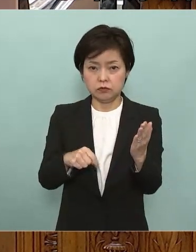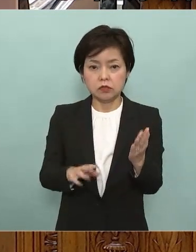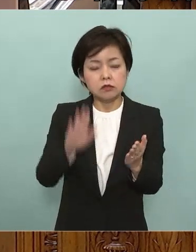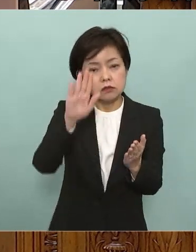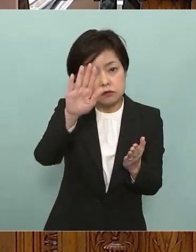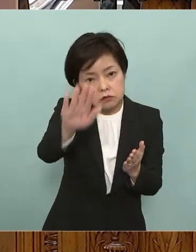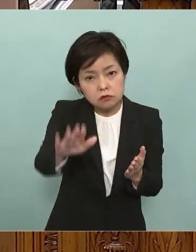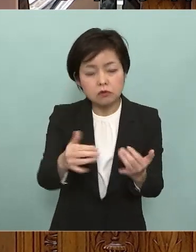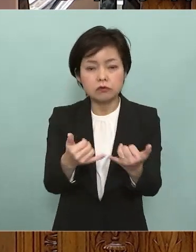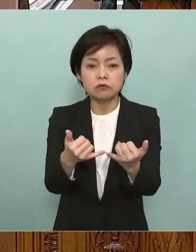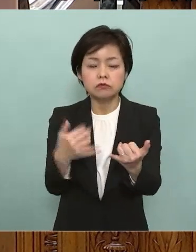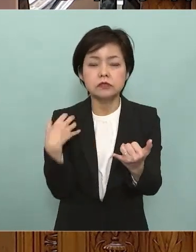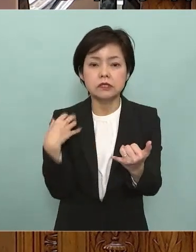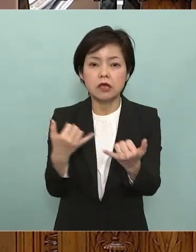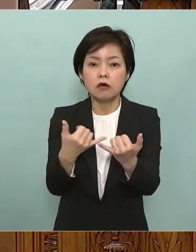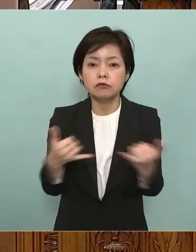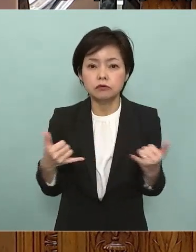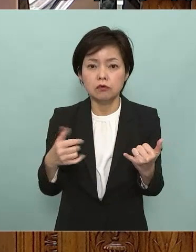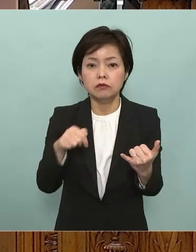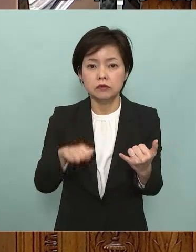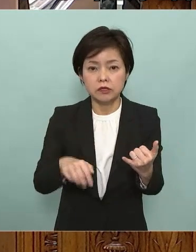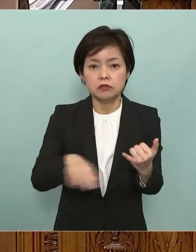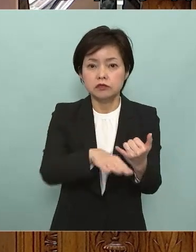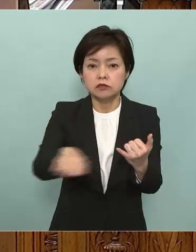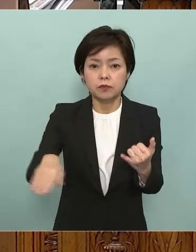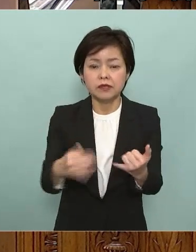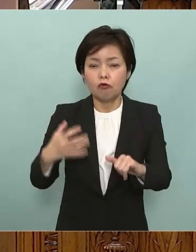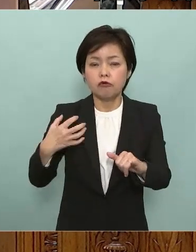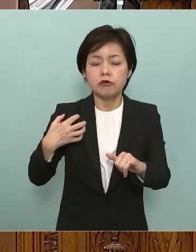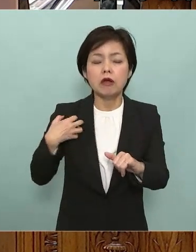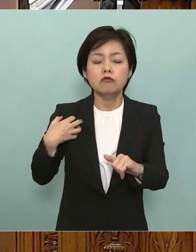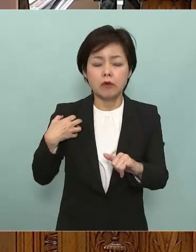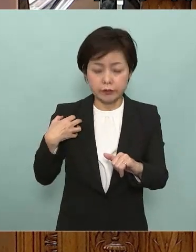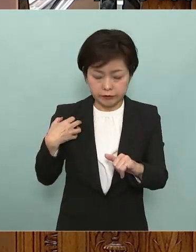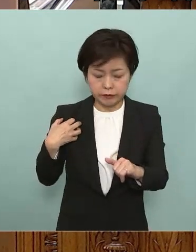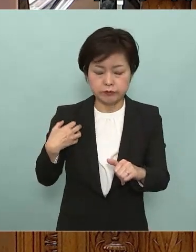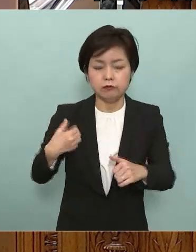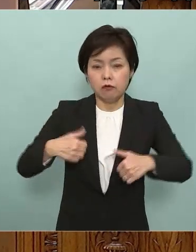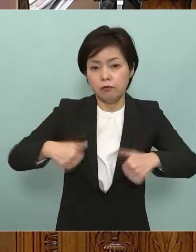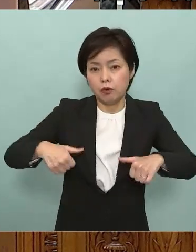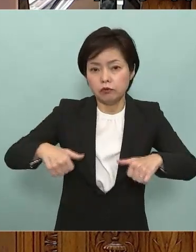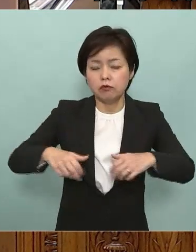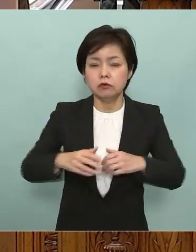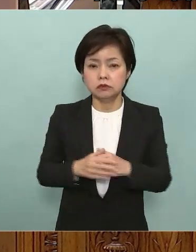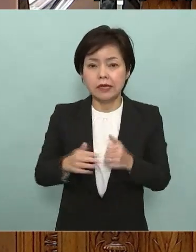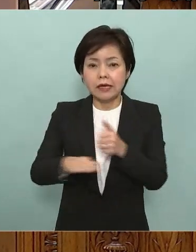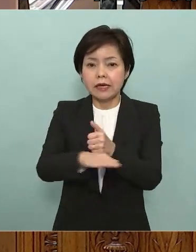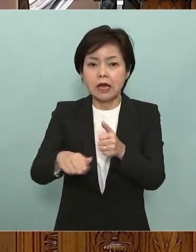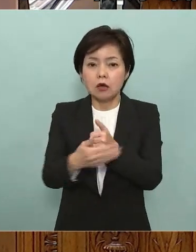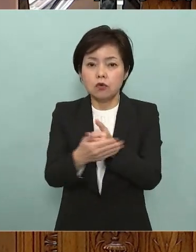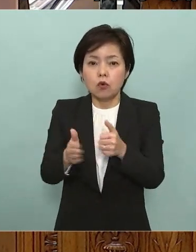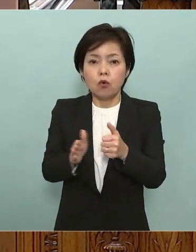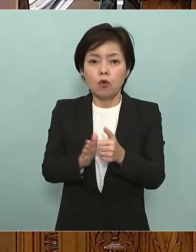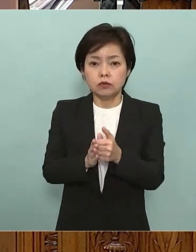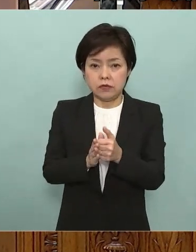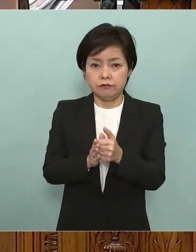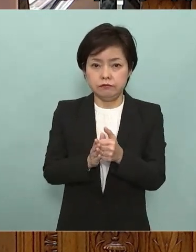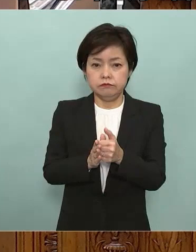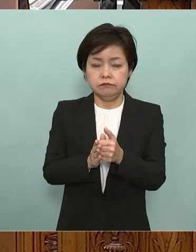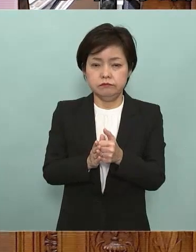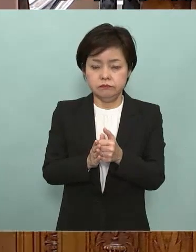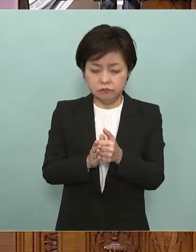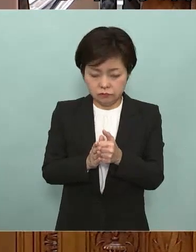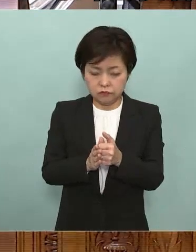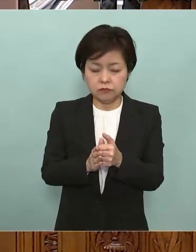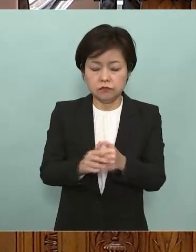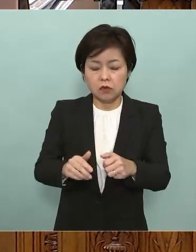益、すべてのものの公平な役割分担、環境保全上の支障の未然防止等が規